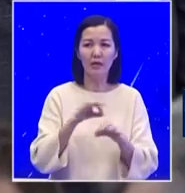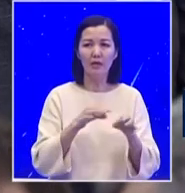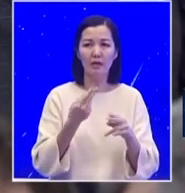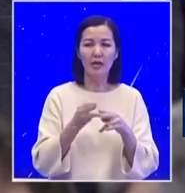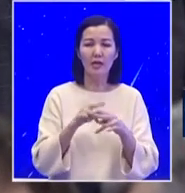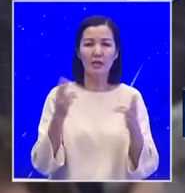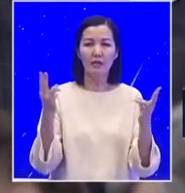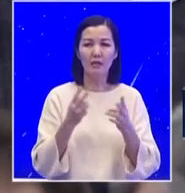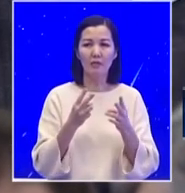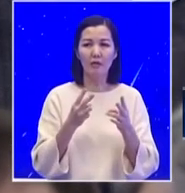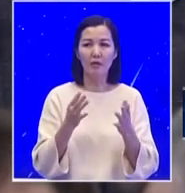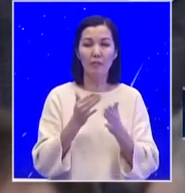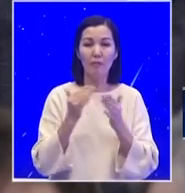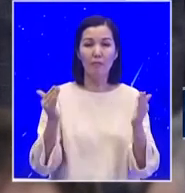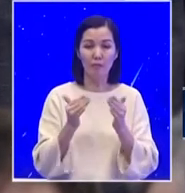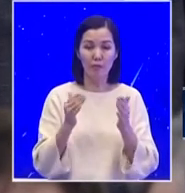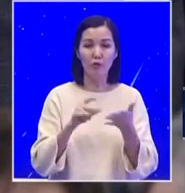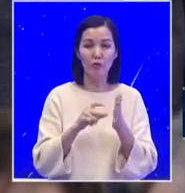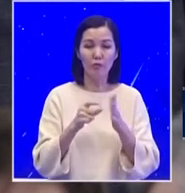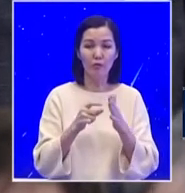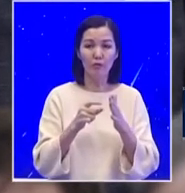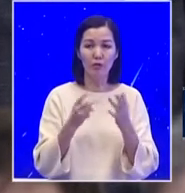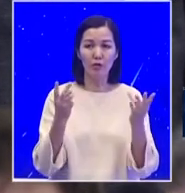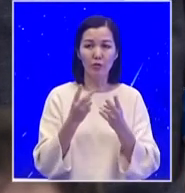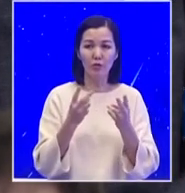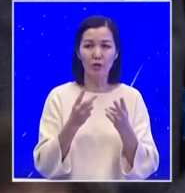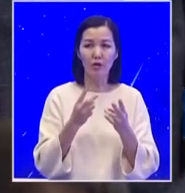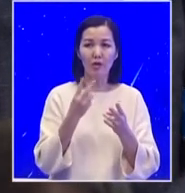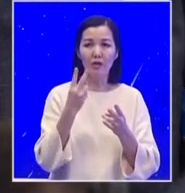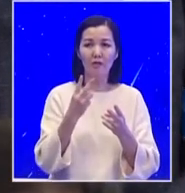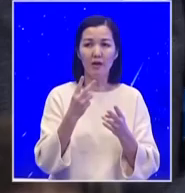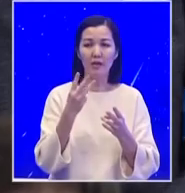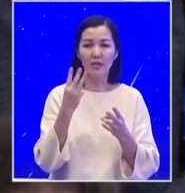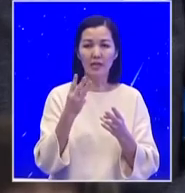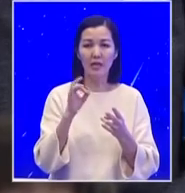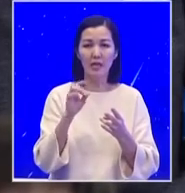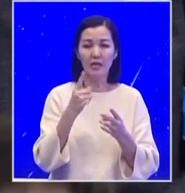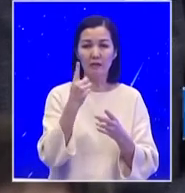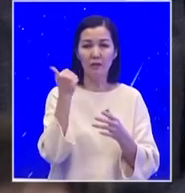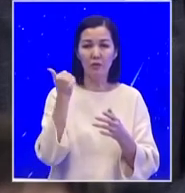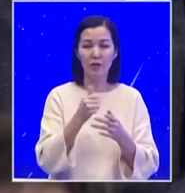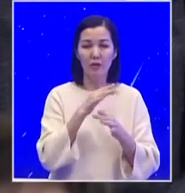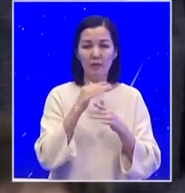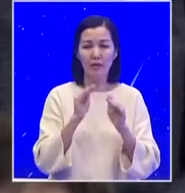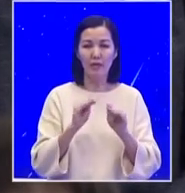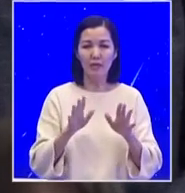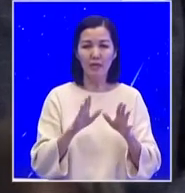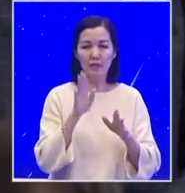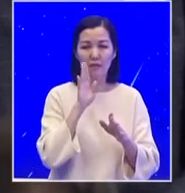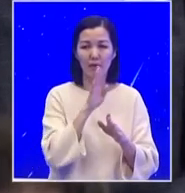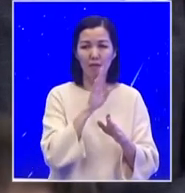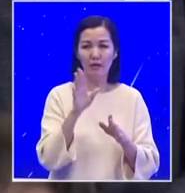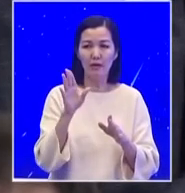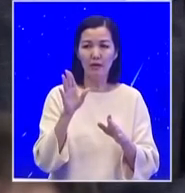нам необходимо небольшое помещение, буквально вот 2-3 раза в неделю, чтобы многодетные мамы,